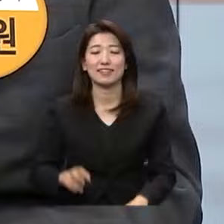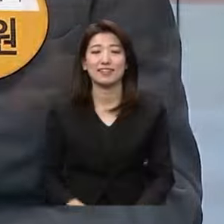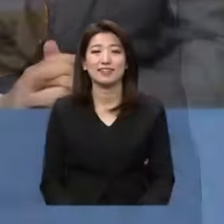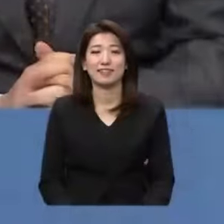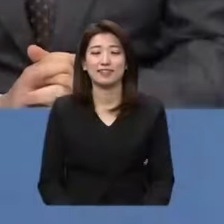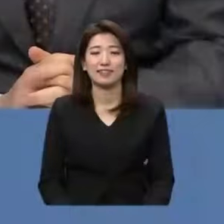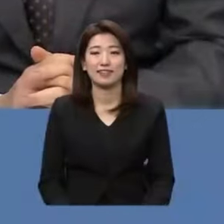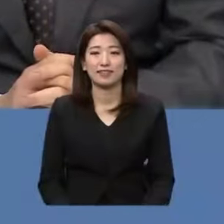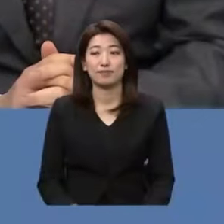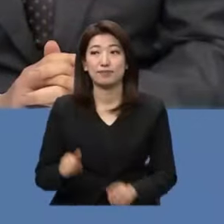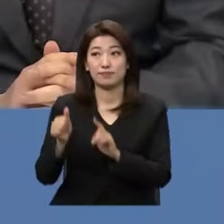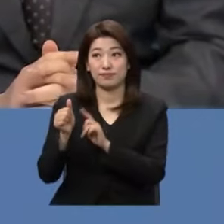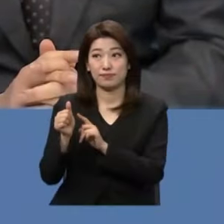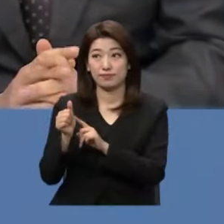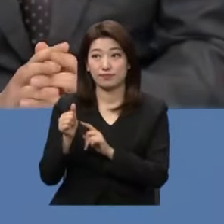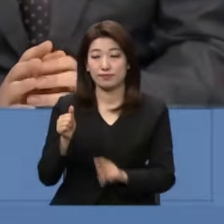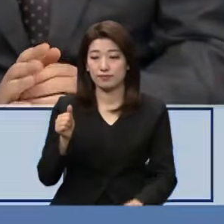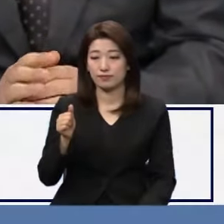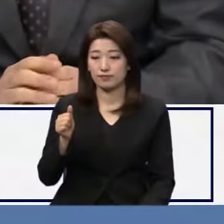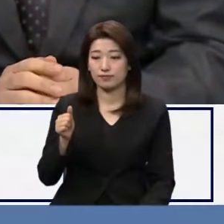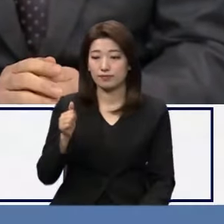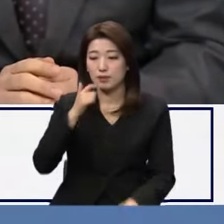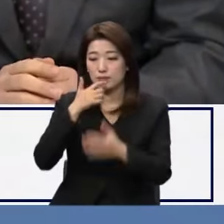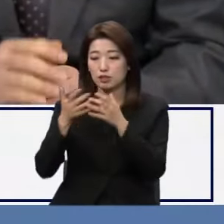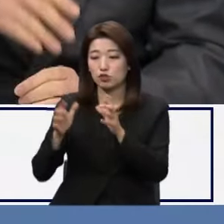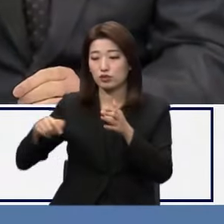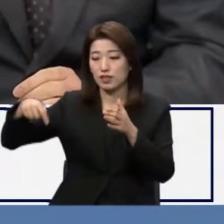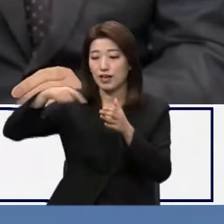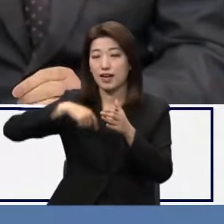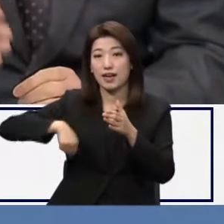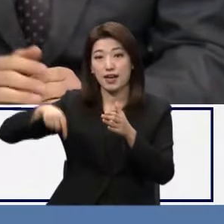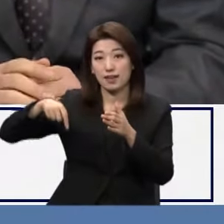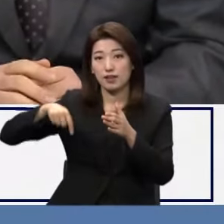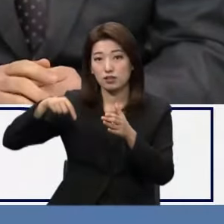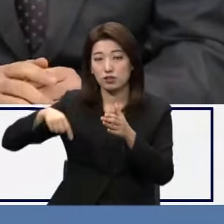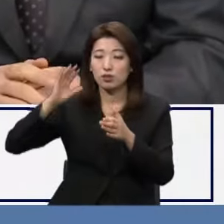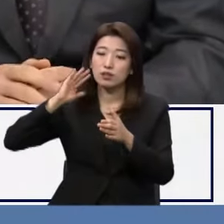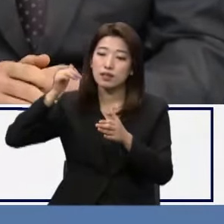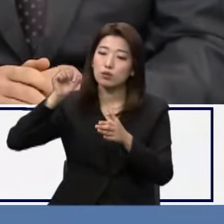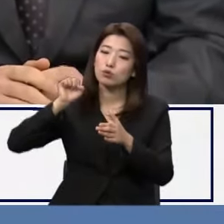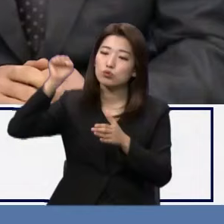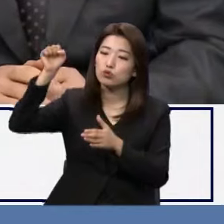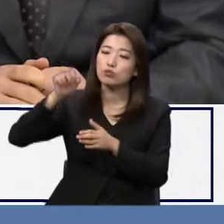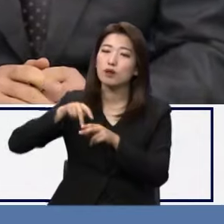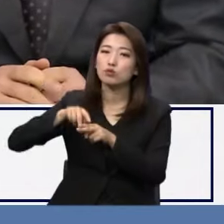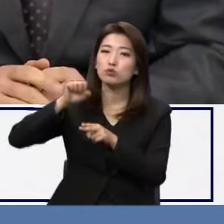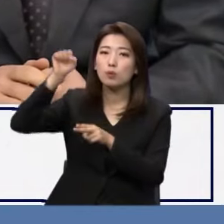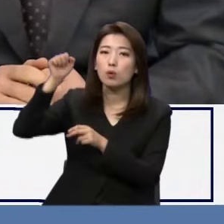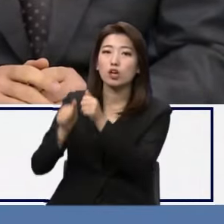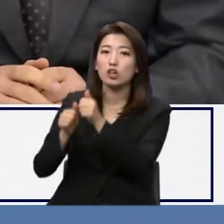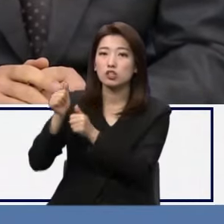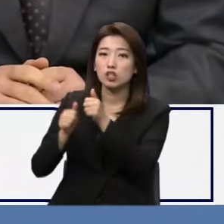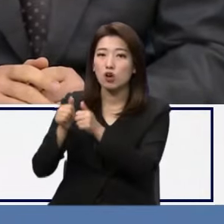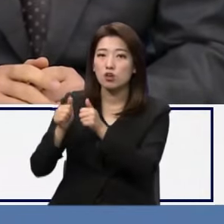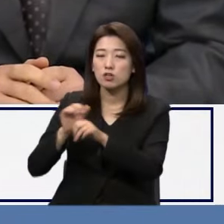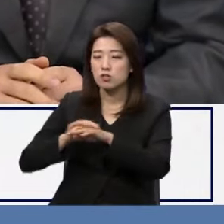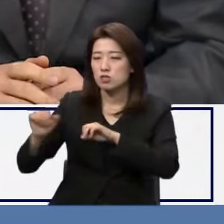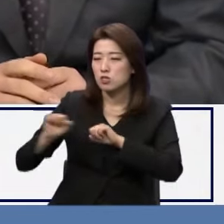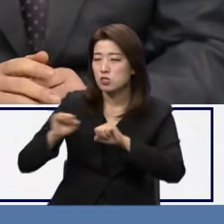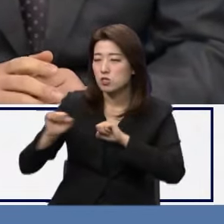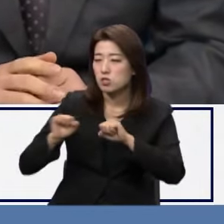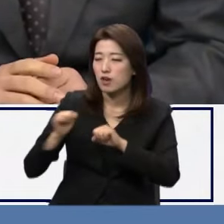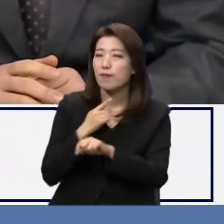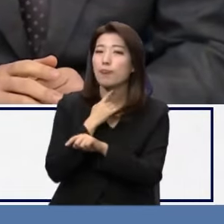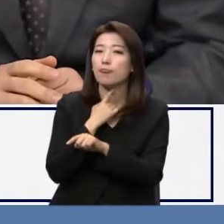경우는 2012년 아니까 민주당 내의 당내 자기 대선 경선에 도전해서 상당히 유력 주자로 뛰었던 분이기